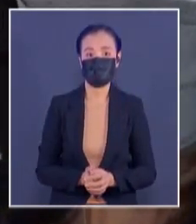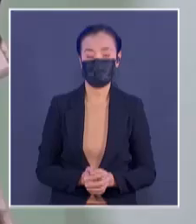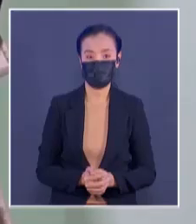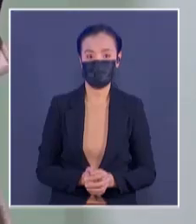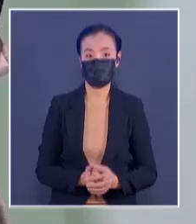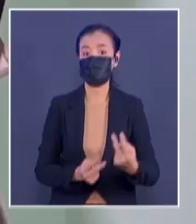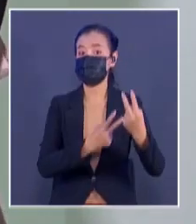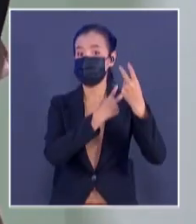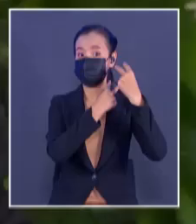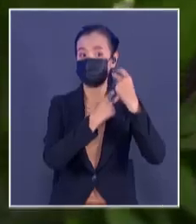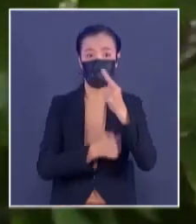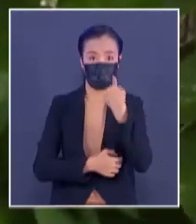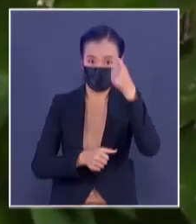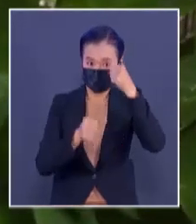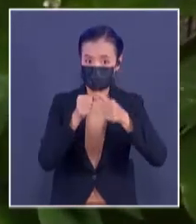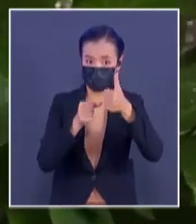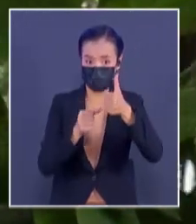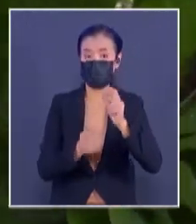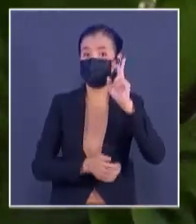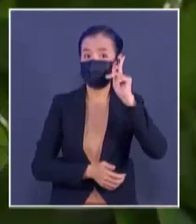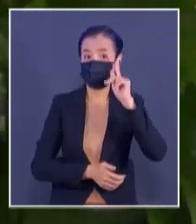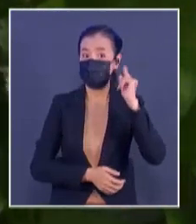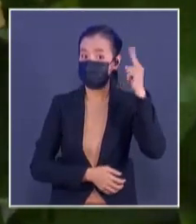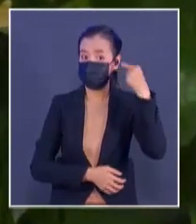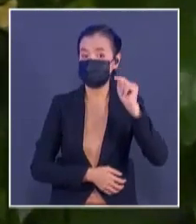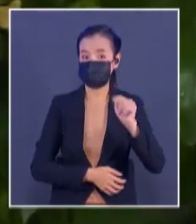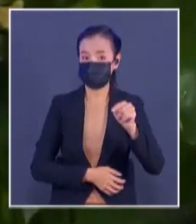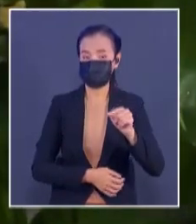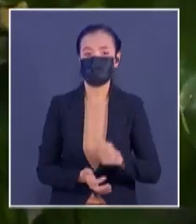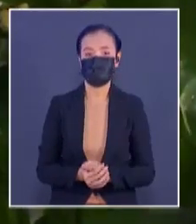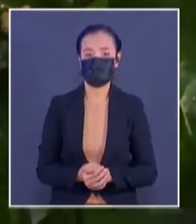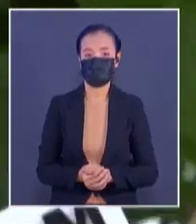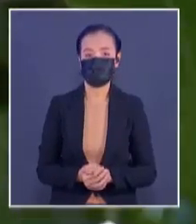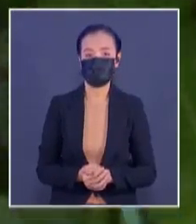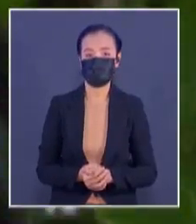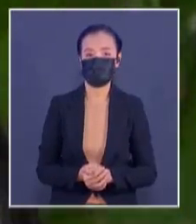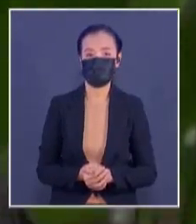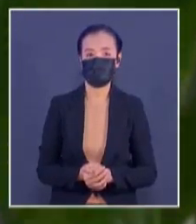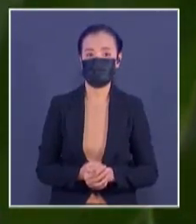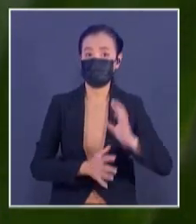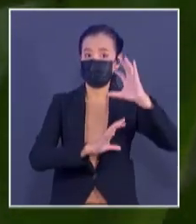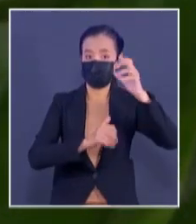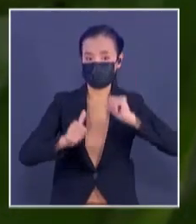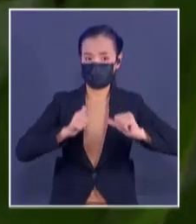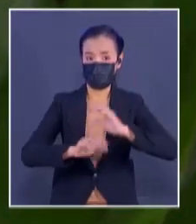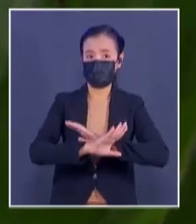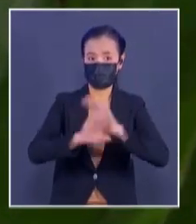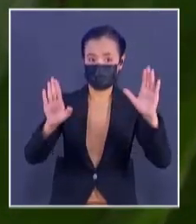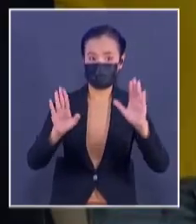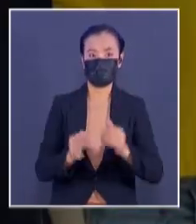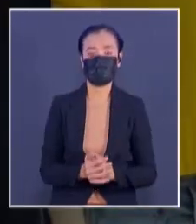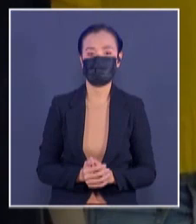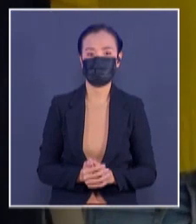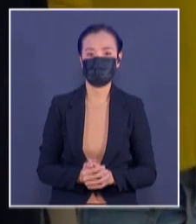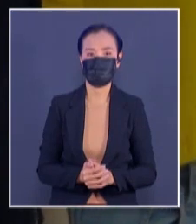ย้อนกลับไปนะคะหากใครยังจำกันได้กับข่าวที่นางเอกสาวคุณขวัญอุษามณีเทกองละครผู้จัดชื่อดังพี่ชอดสายทิพย์